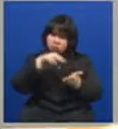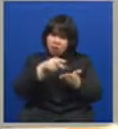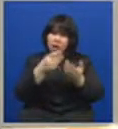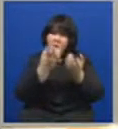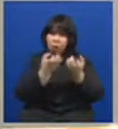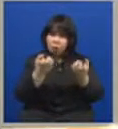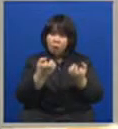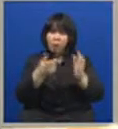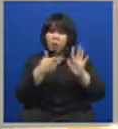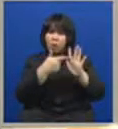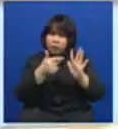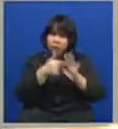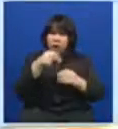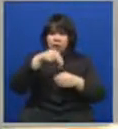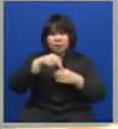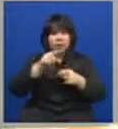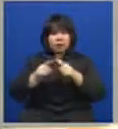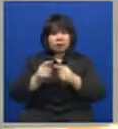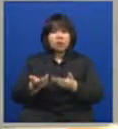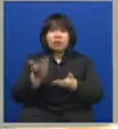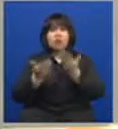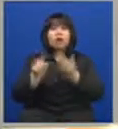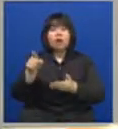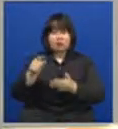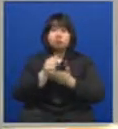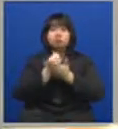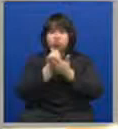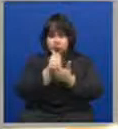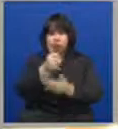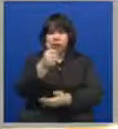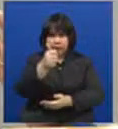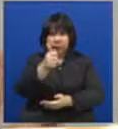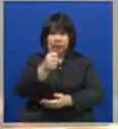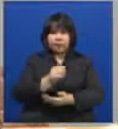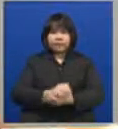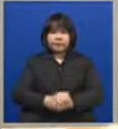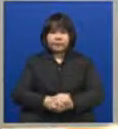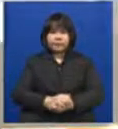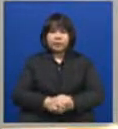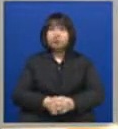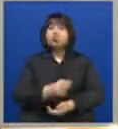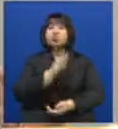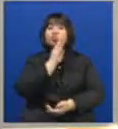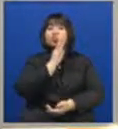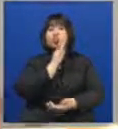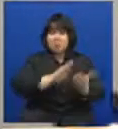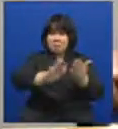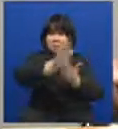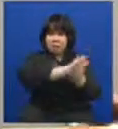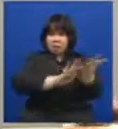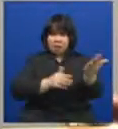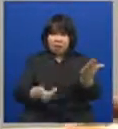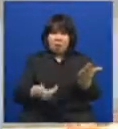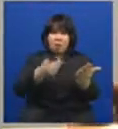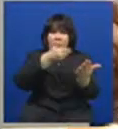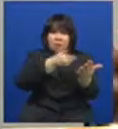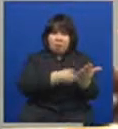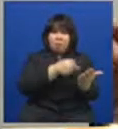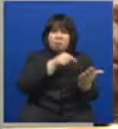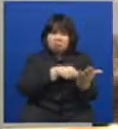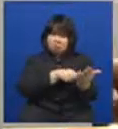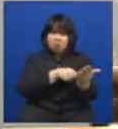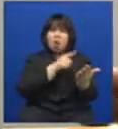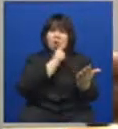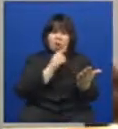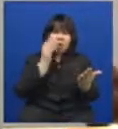เรื่องยาเรื่องน้ำมันเรื่องต่างเขาจะไปไหนก็ต้องเดินสะดวกเข้าไปนั่นคือหน้าที่ในการเดินสะดวกถ้าขึ้นฝั่งเราก็ต้องไปบวกไว้ว่าวันหน้าในกร